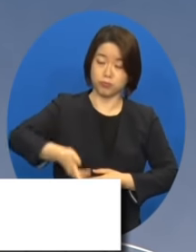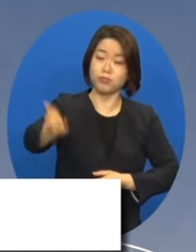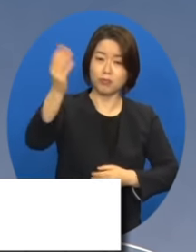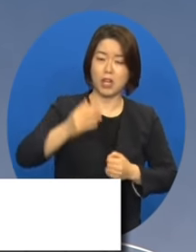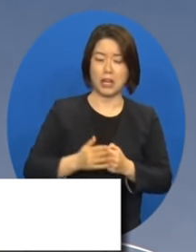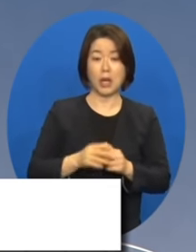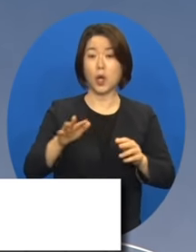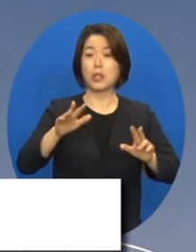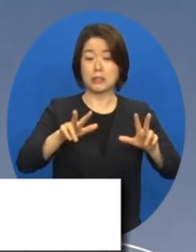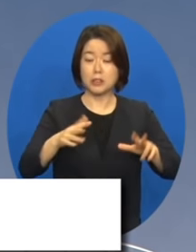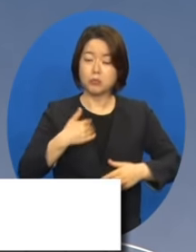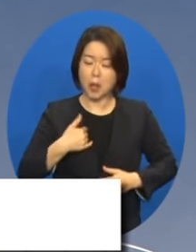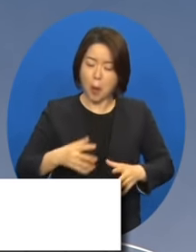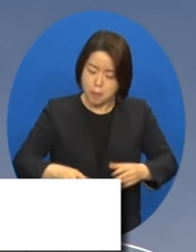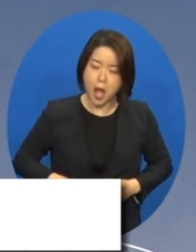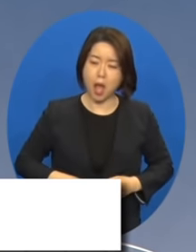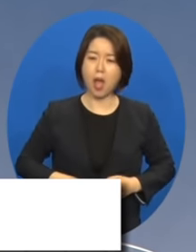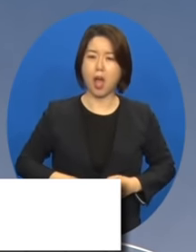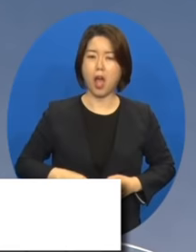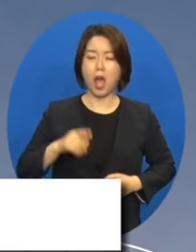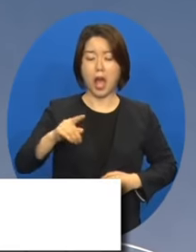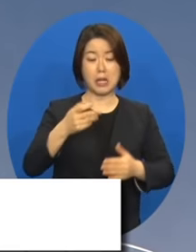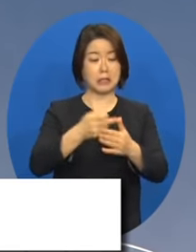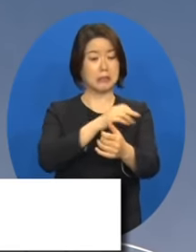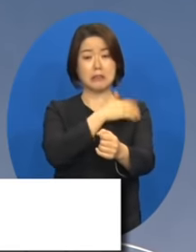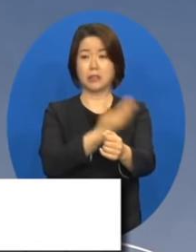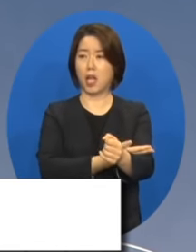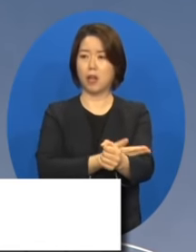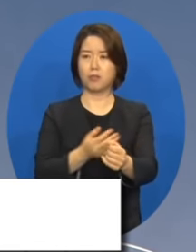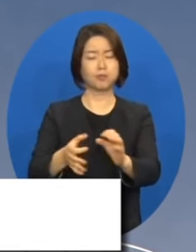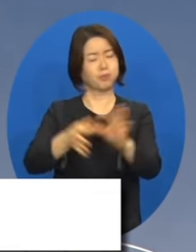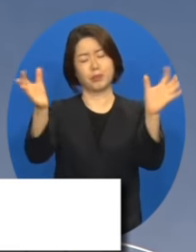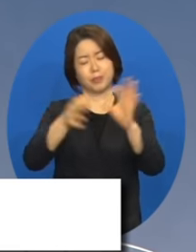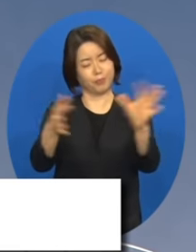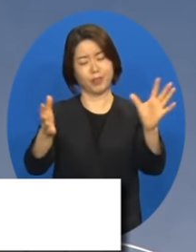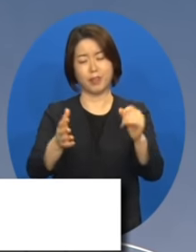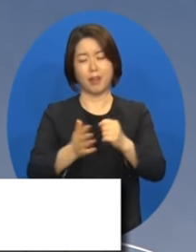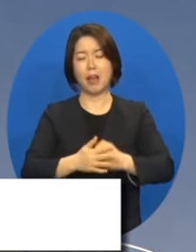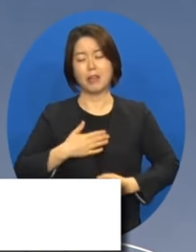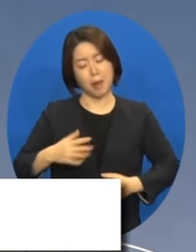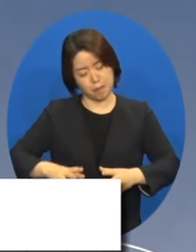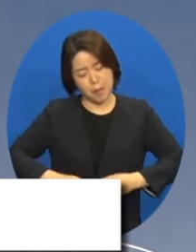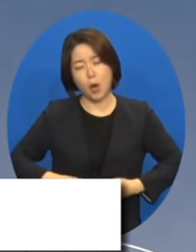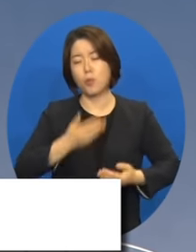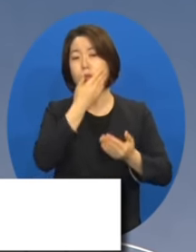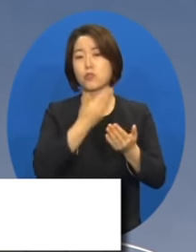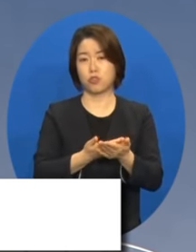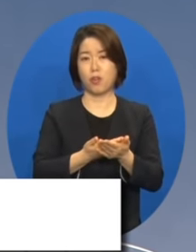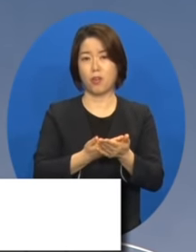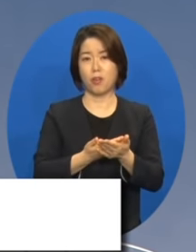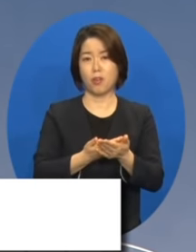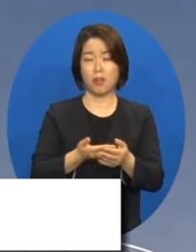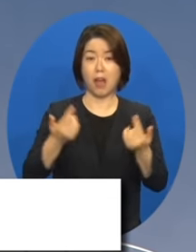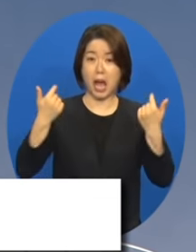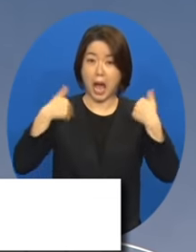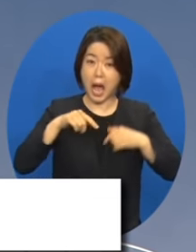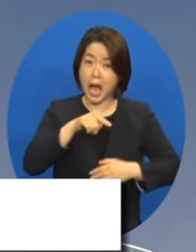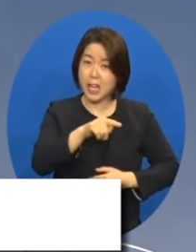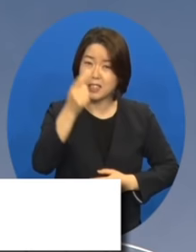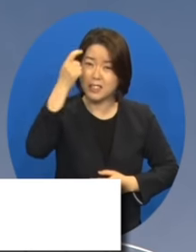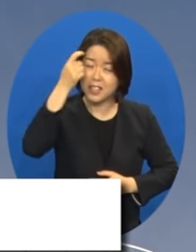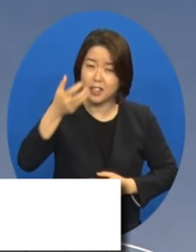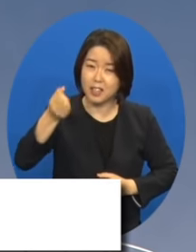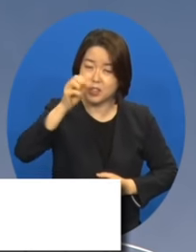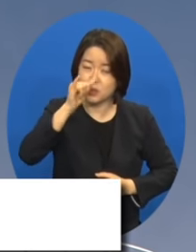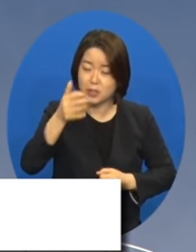지금 배고픈데 당장 팥죽 한 그러지 중요하지 장자 꿈 그게 뭐 중요하게 써 늘 그렇게 생각해 썼기 때문에 그렇게